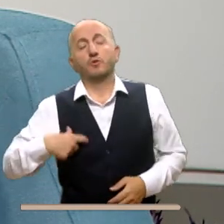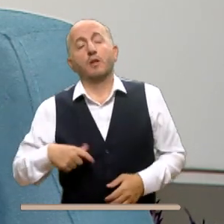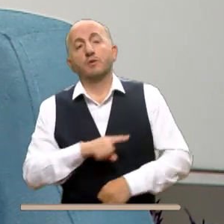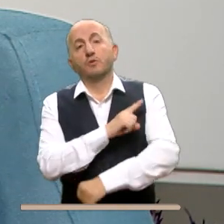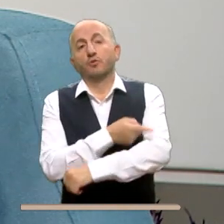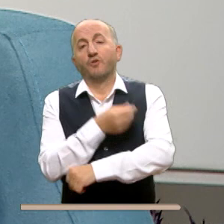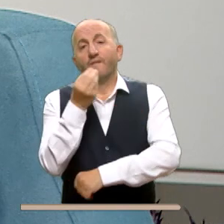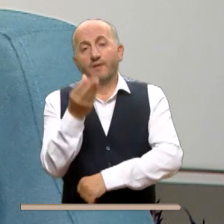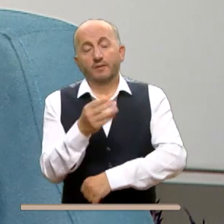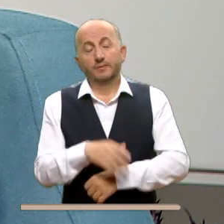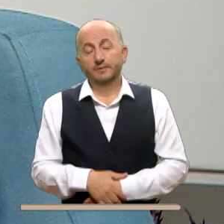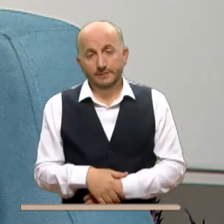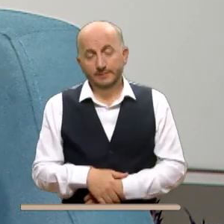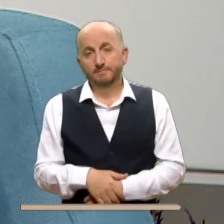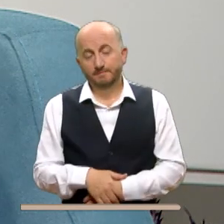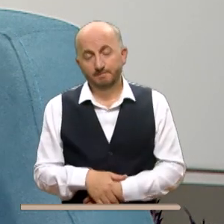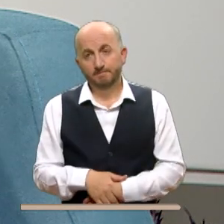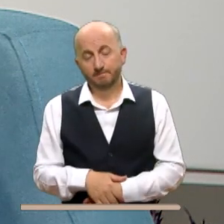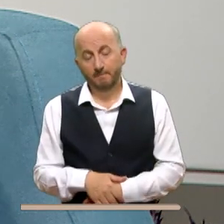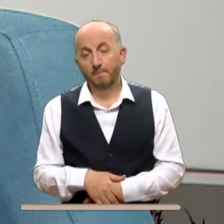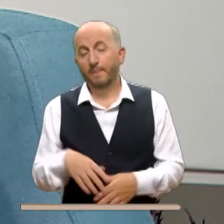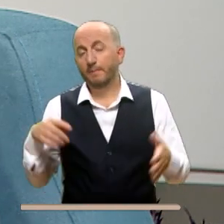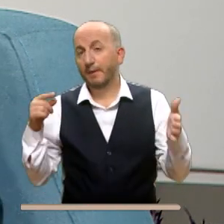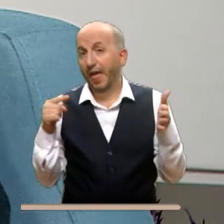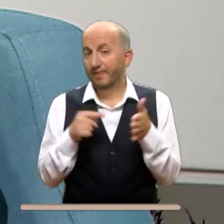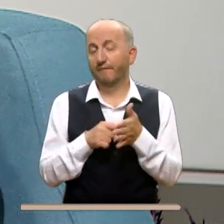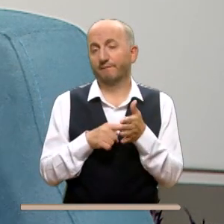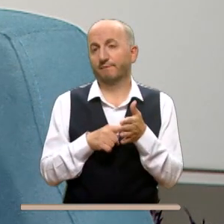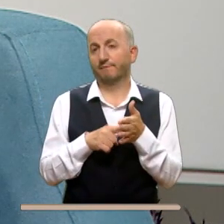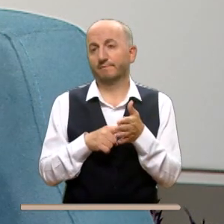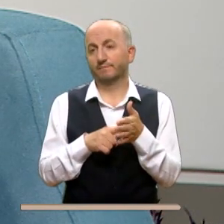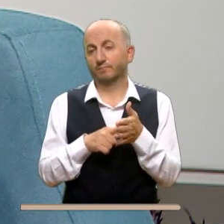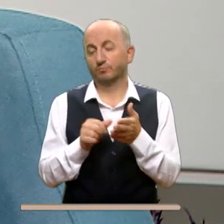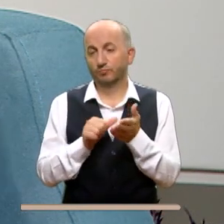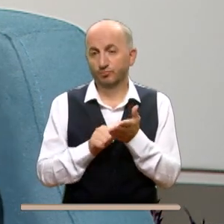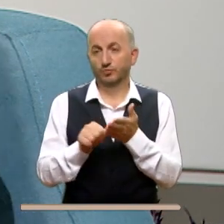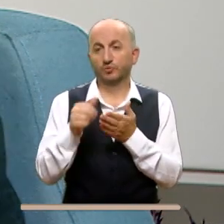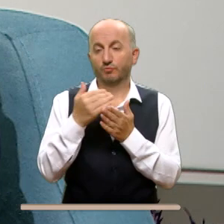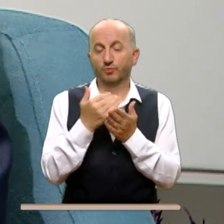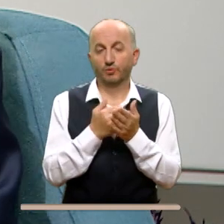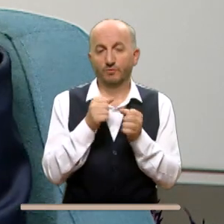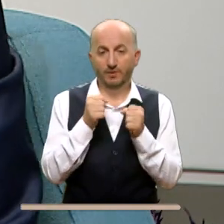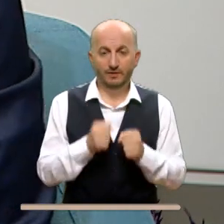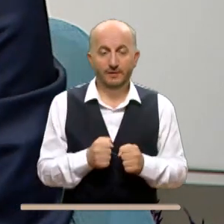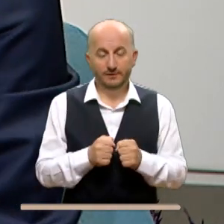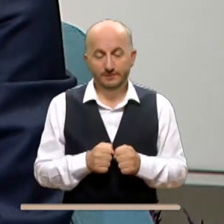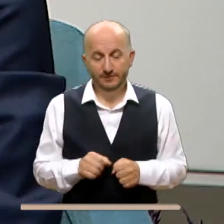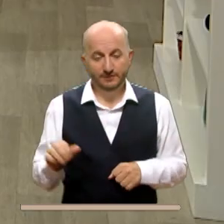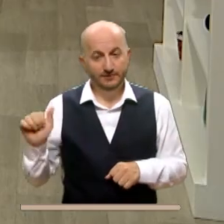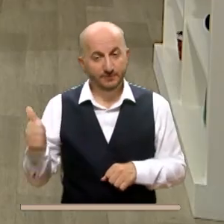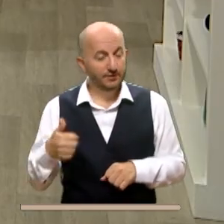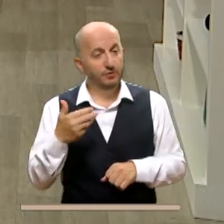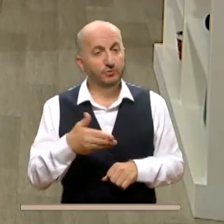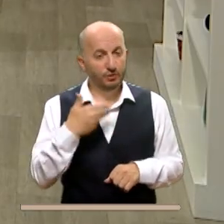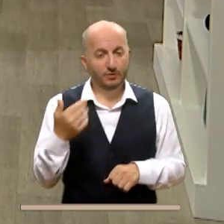Biz derdimiz kelimesi bende çok farklı anlamlara sahiptir. Öyle gidersek bütün programlar kalır burada. Hocam tekrar, kıymetli sözleriniz